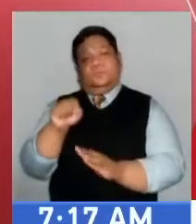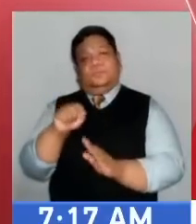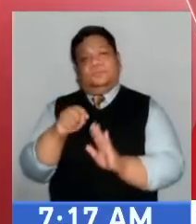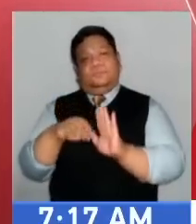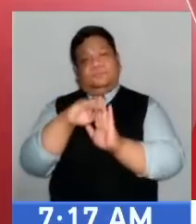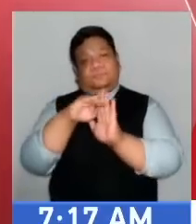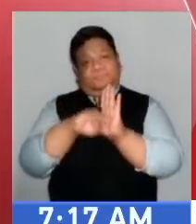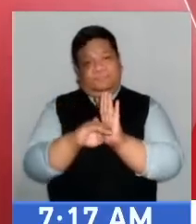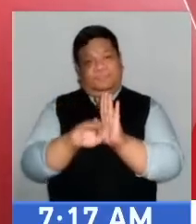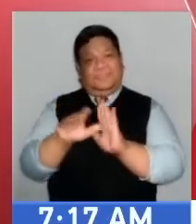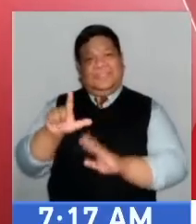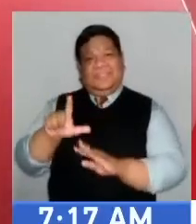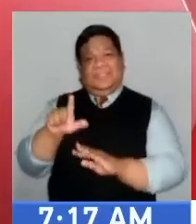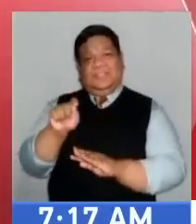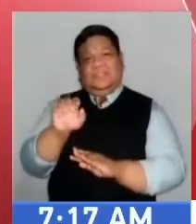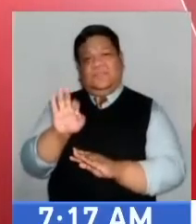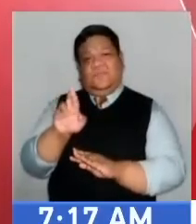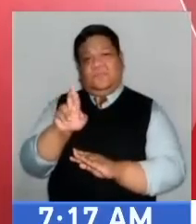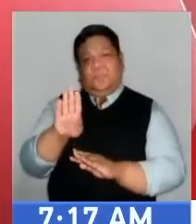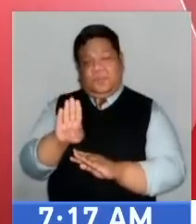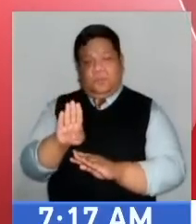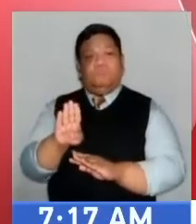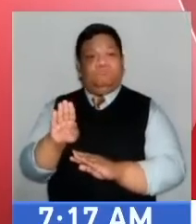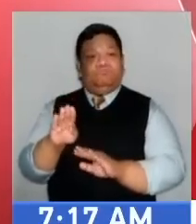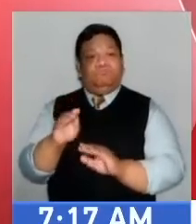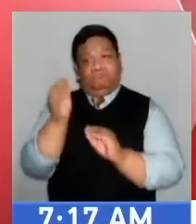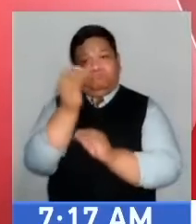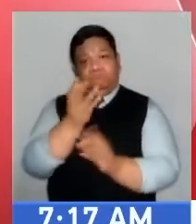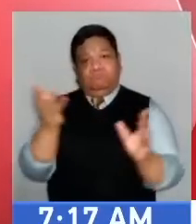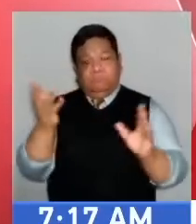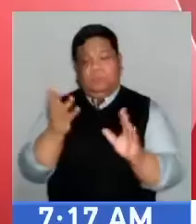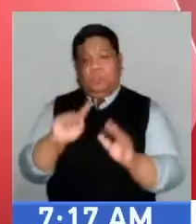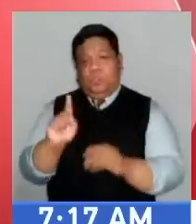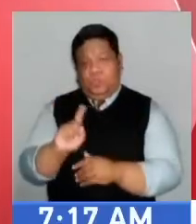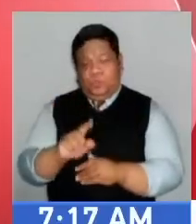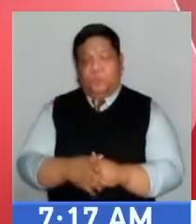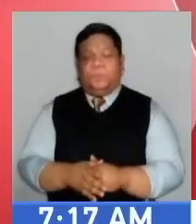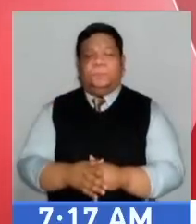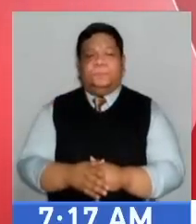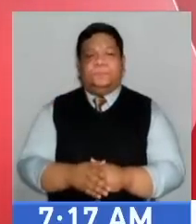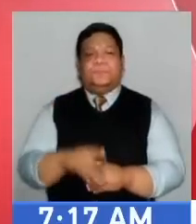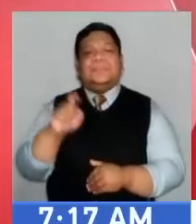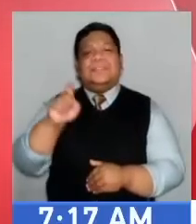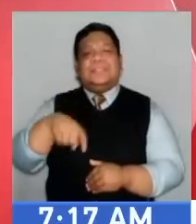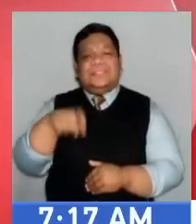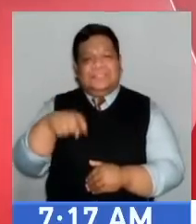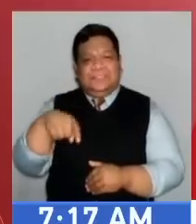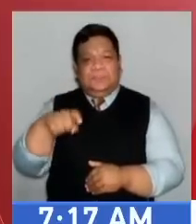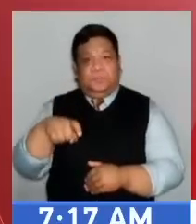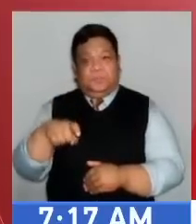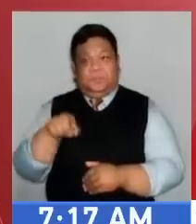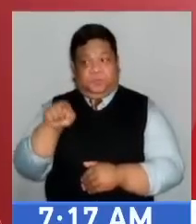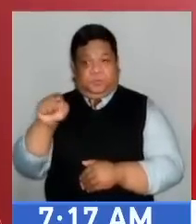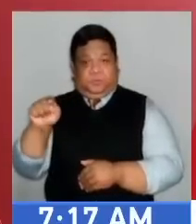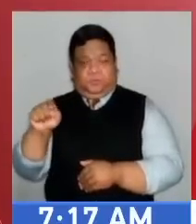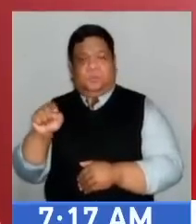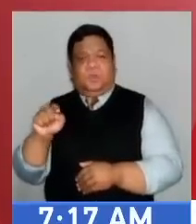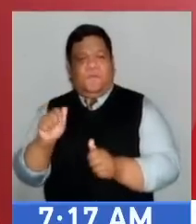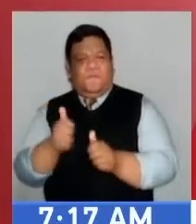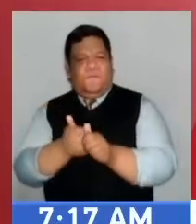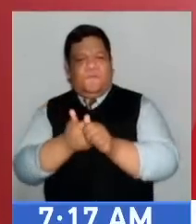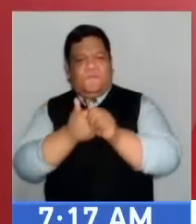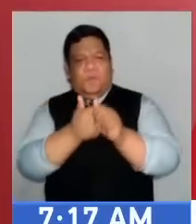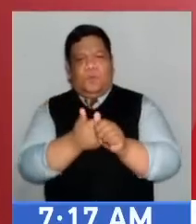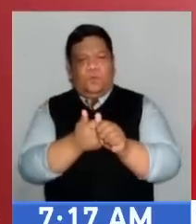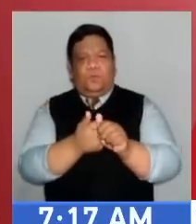ng ating board ay kailangan lang po nilang mag-comply doon sa isang component ng